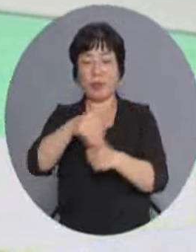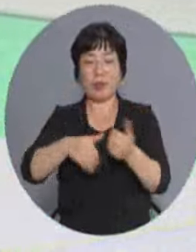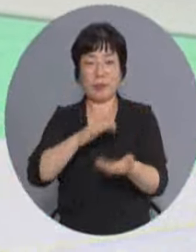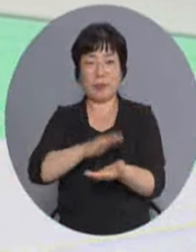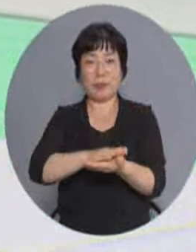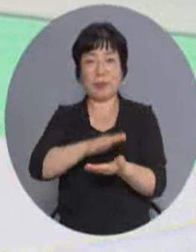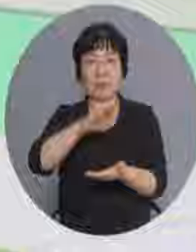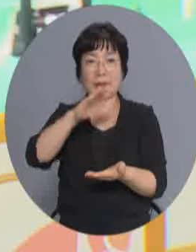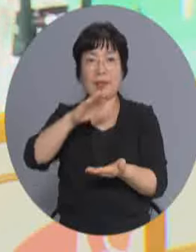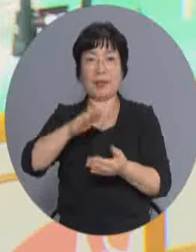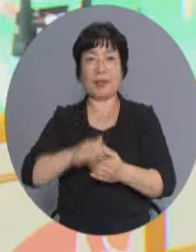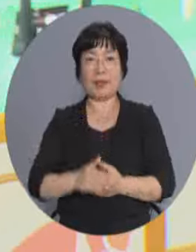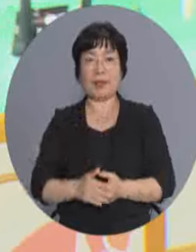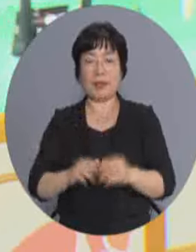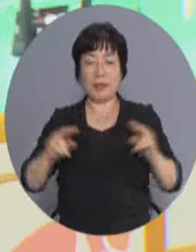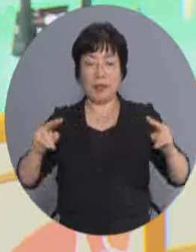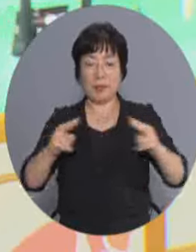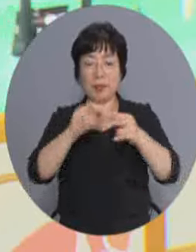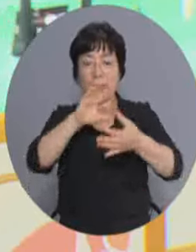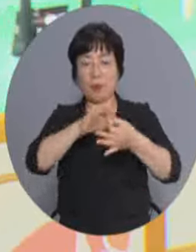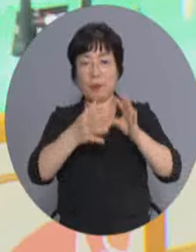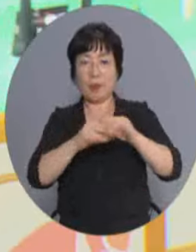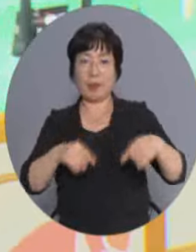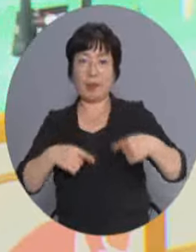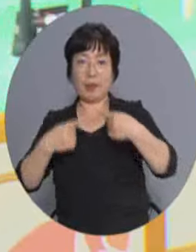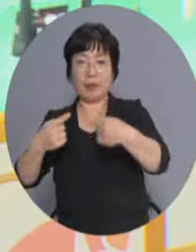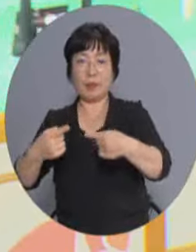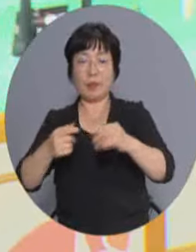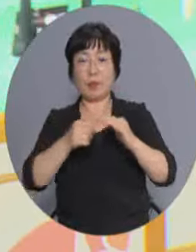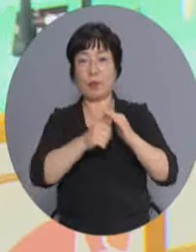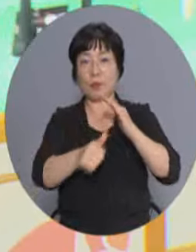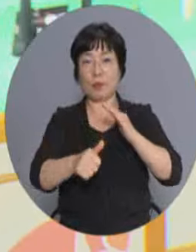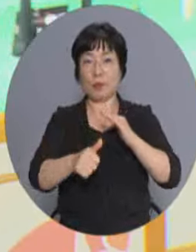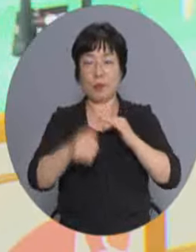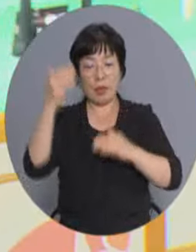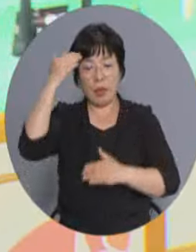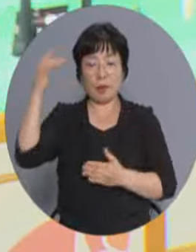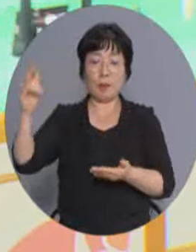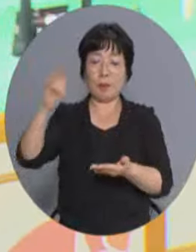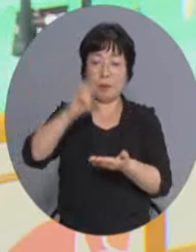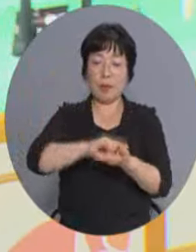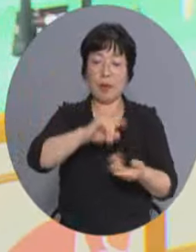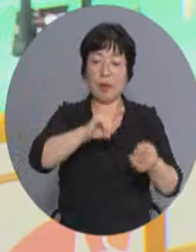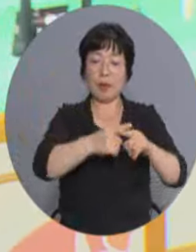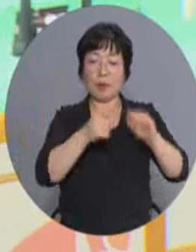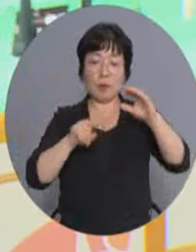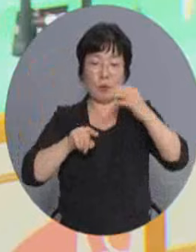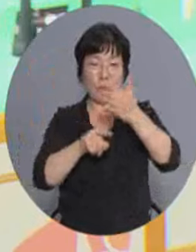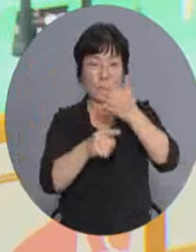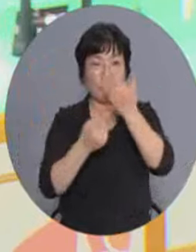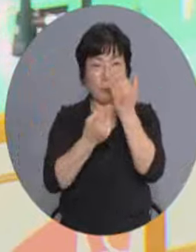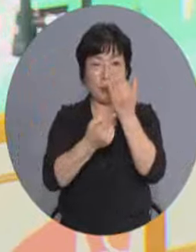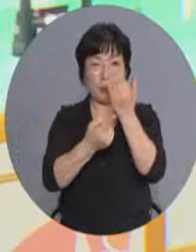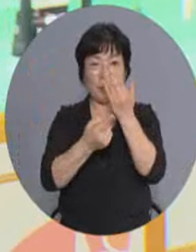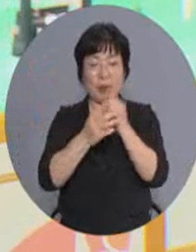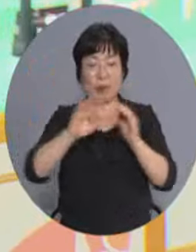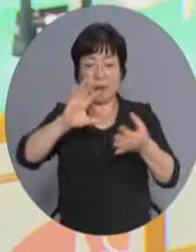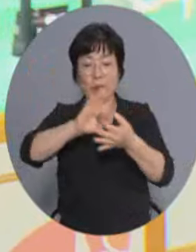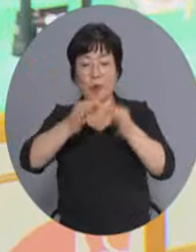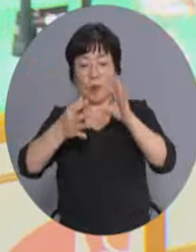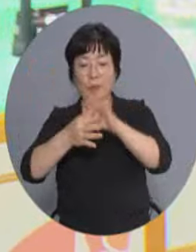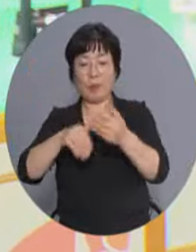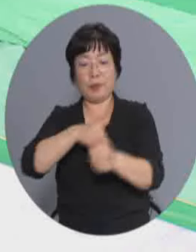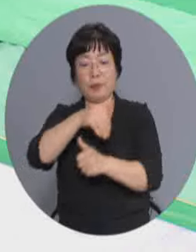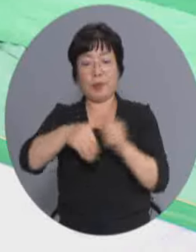끌어올려줬습니다. 파리올림픽에 출전했던 국가대표 선수들이 이제는 국내로 돌아와 서로에게 칼끝을 겨누면서 올림픽의 열기를